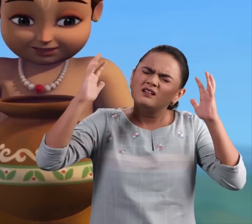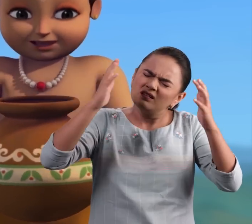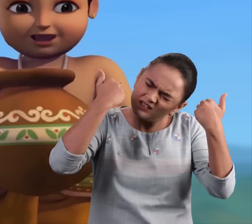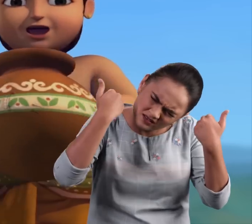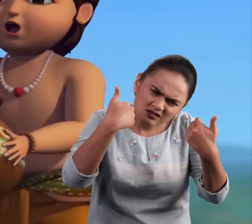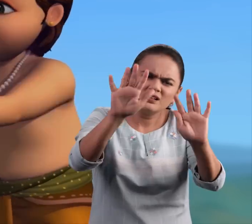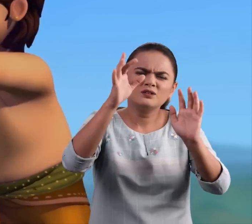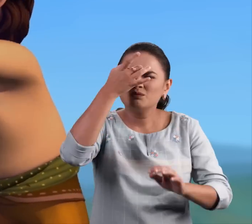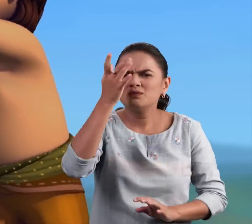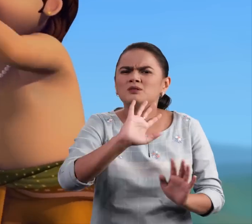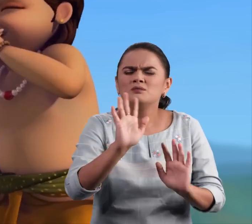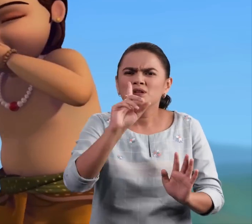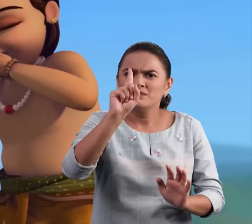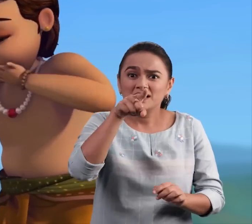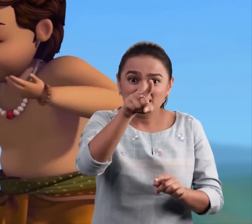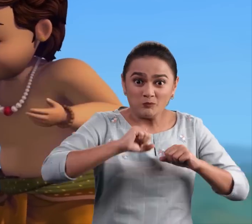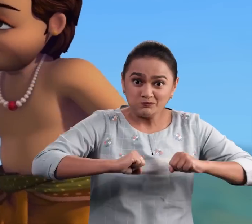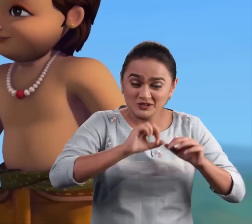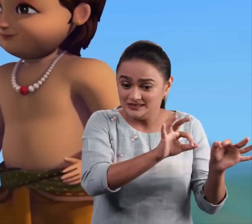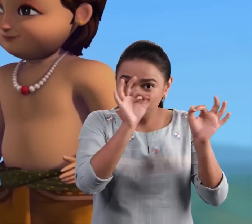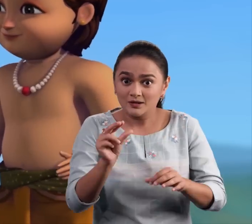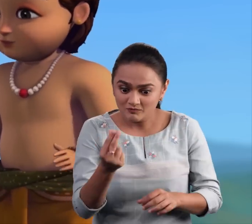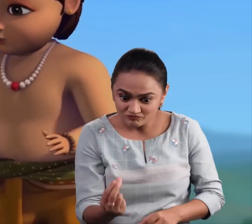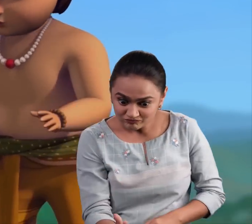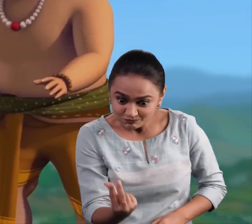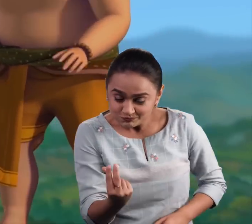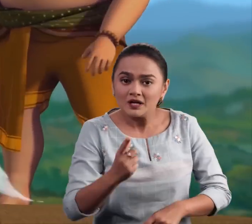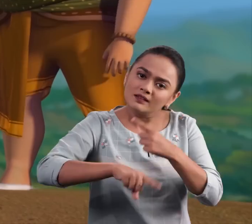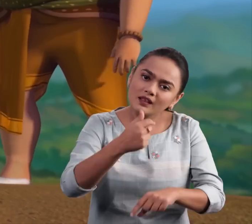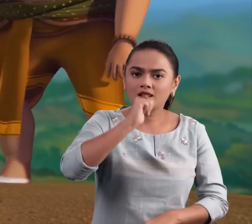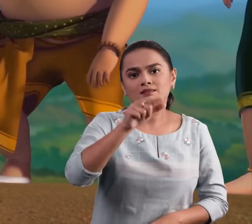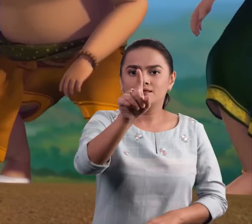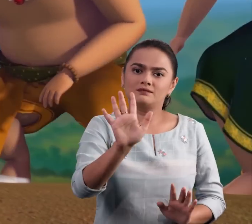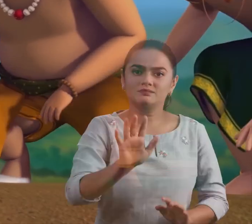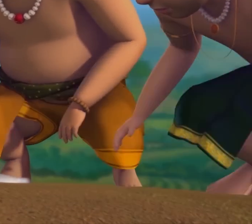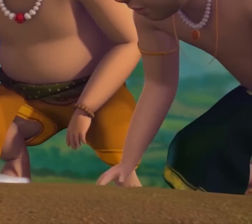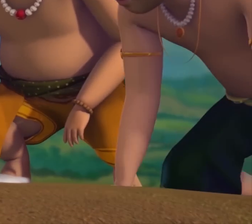लेना मधु। बस एक बार तुम जैसे गोल मटोल मोती उग जाए।